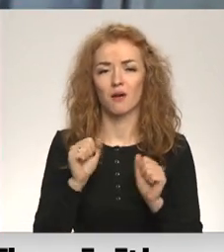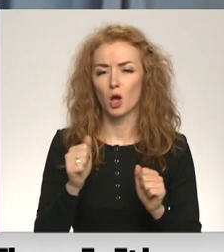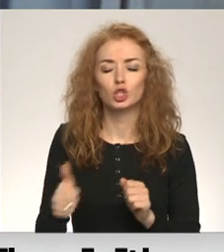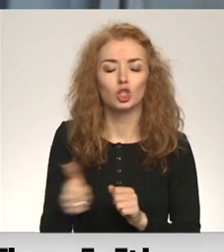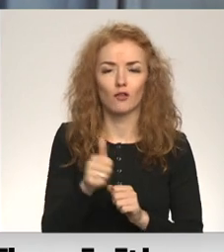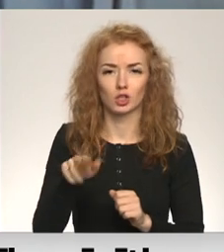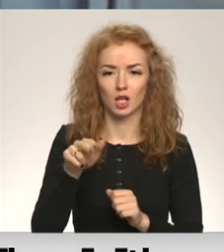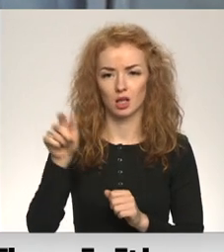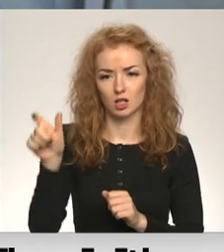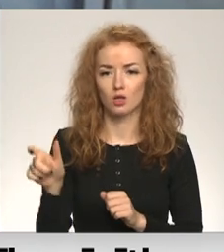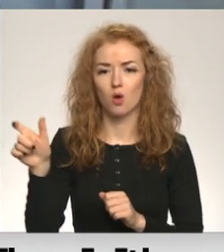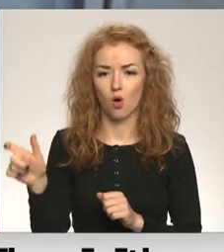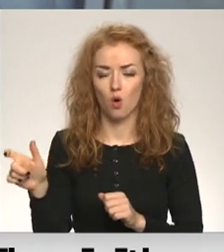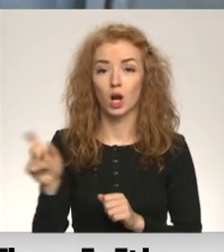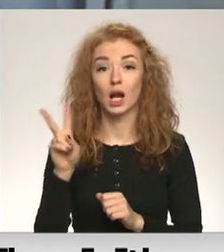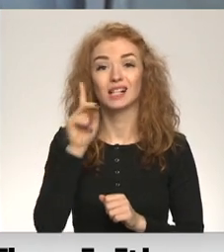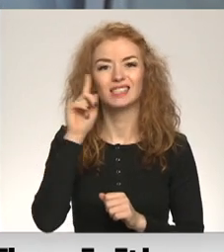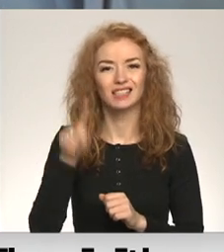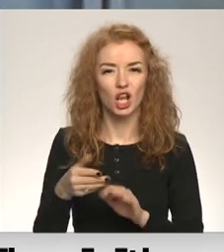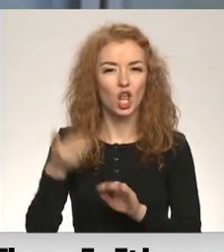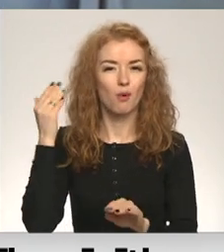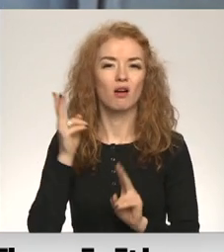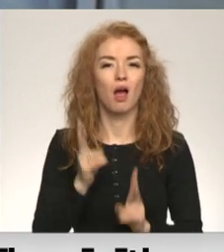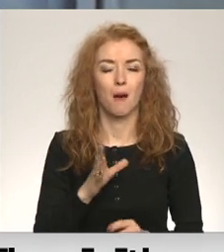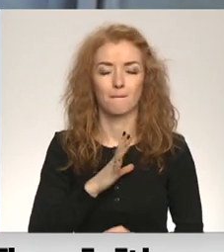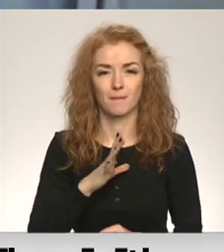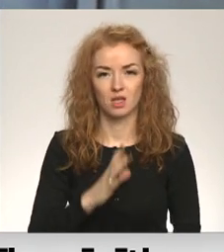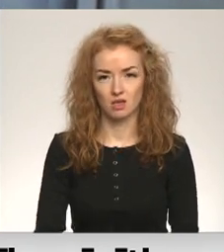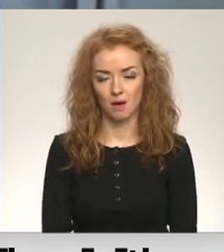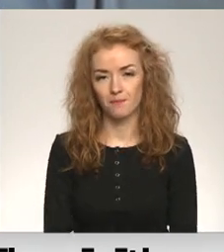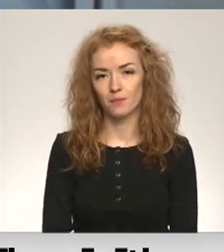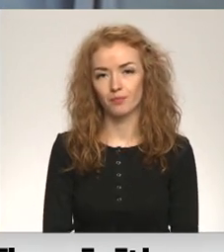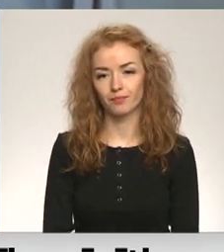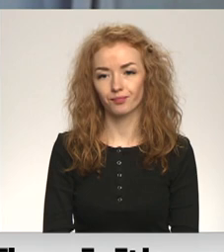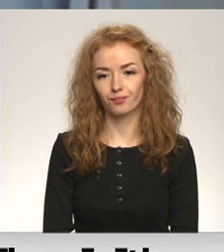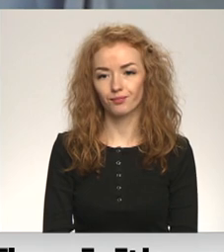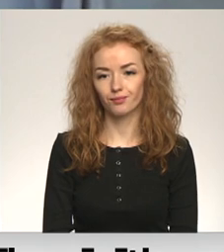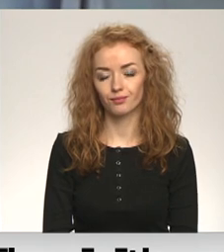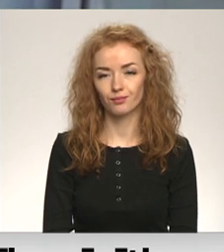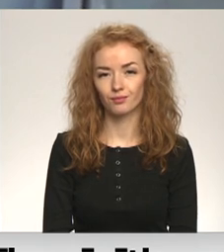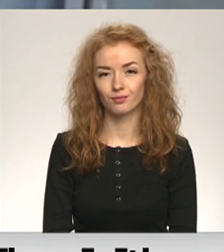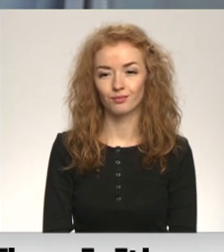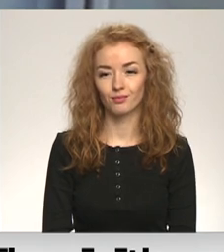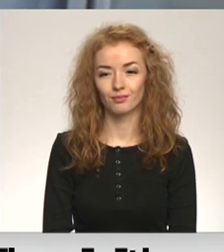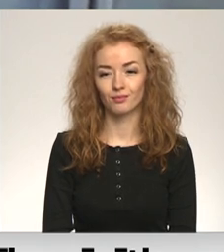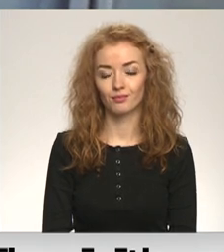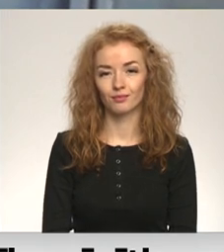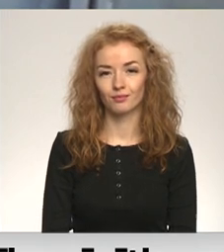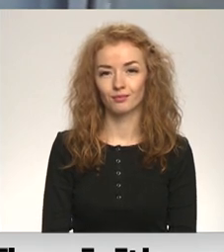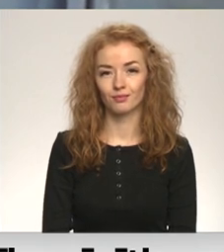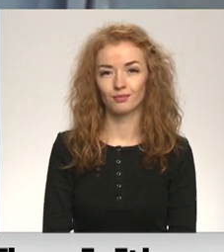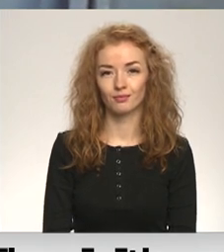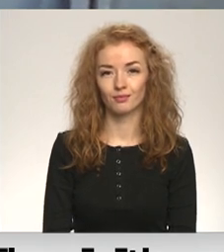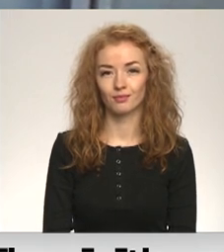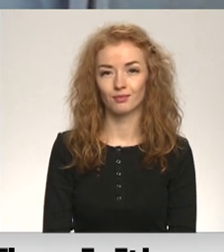vecākās paudzes, kas jau zina, kā tas ir. Кто-то боится, ну, особенно, я же говорю, старшее поколение, которое уже знает, что это, то